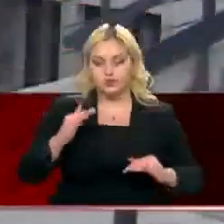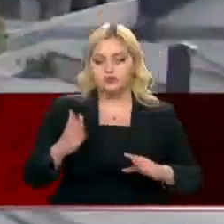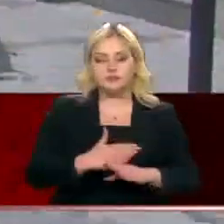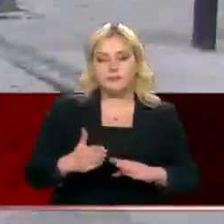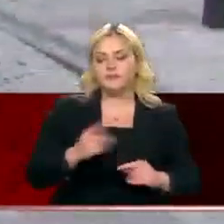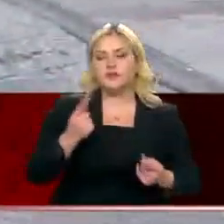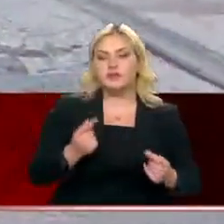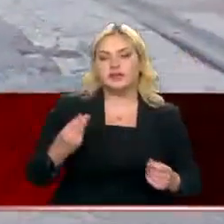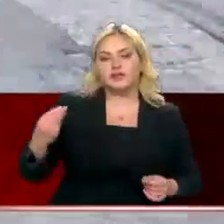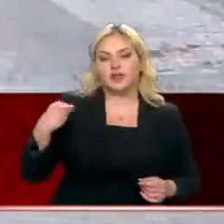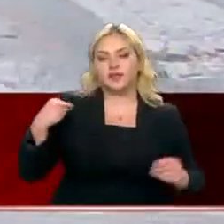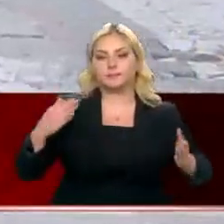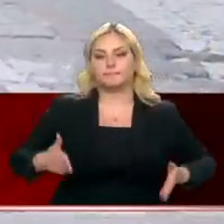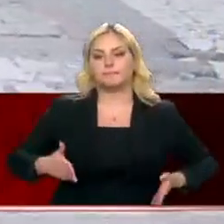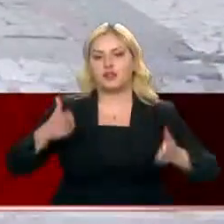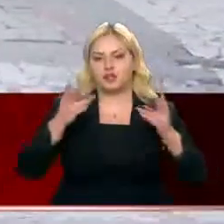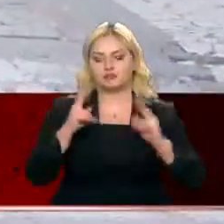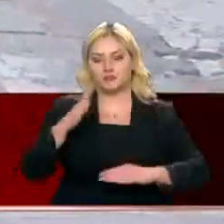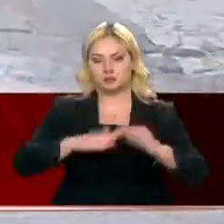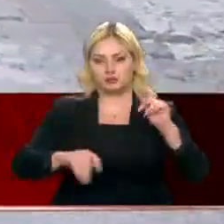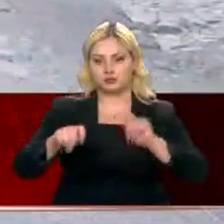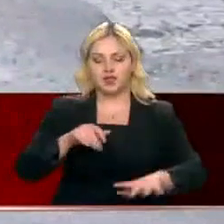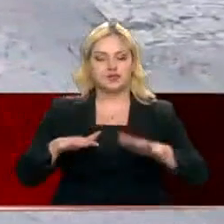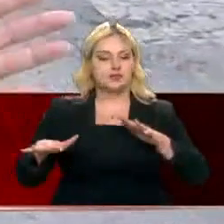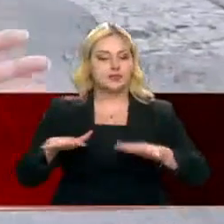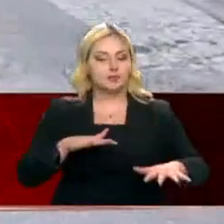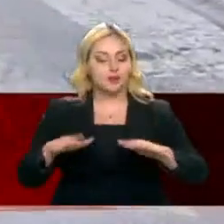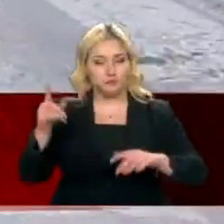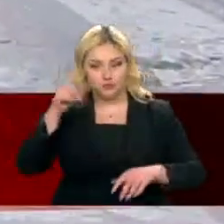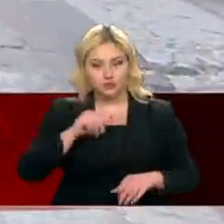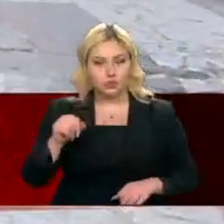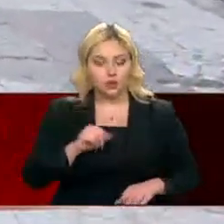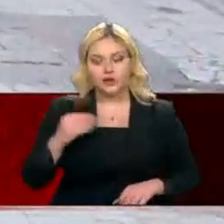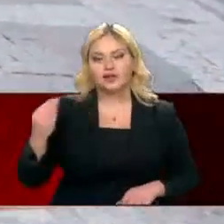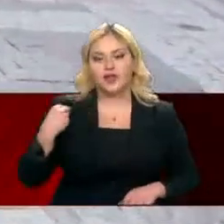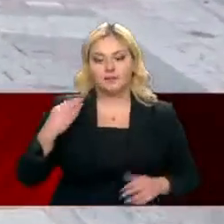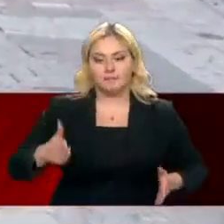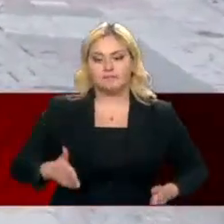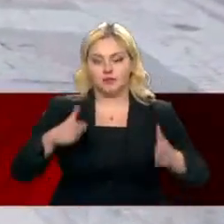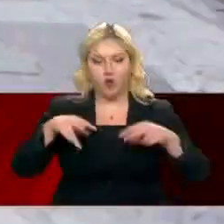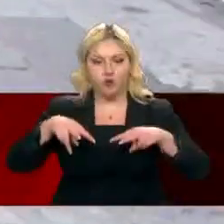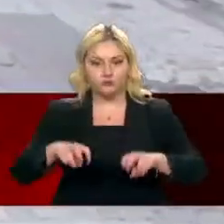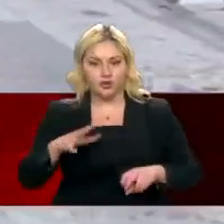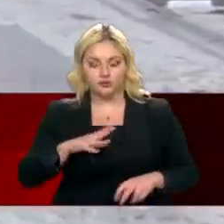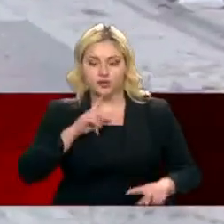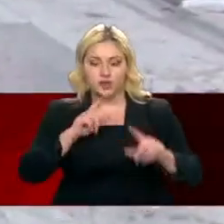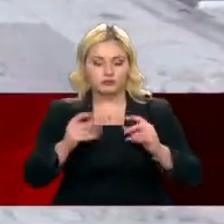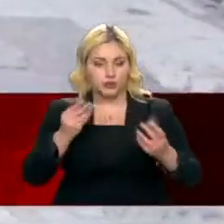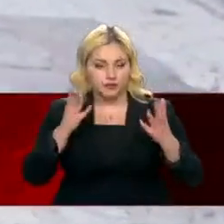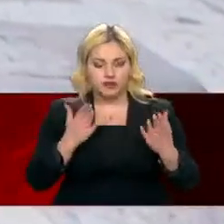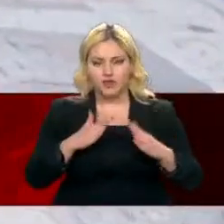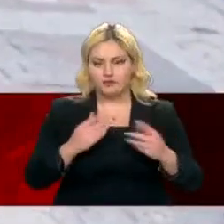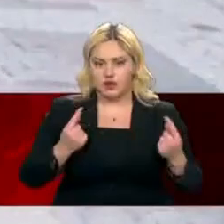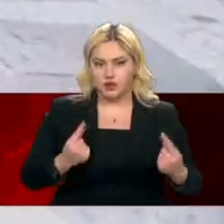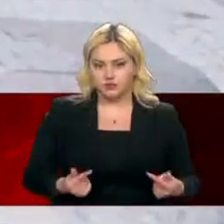Bu fiyatlar yeni binalara ait. Çünkü herkes deprem korkusuyla yeni binada oturmak istiyor. Haliyle talep çok, ev az